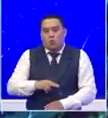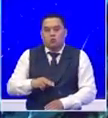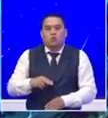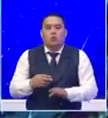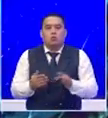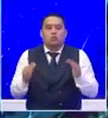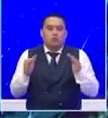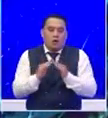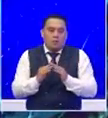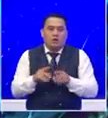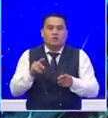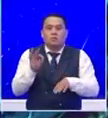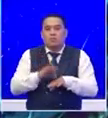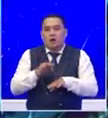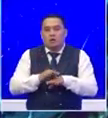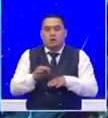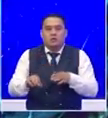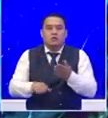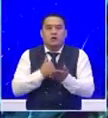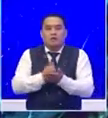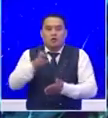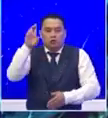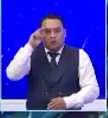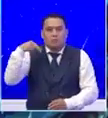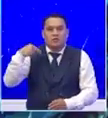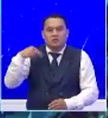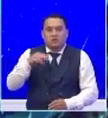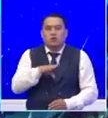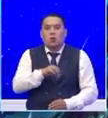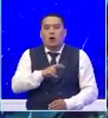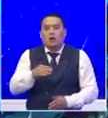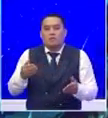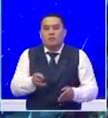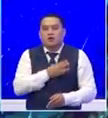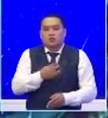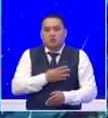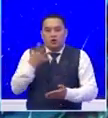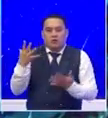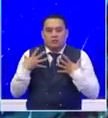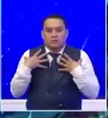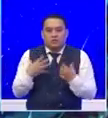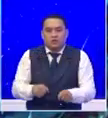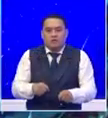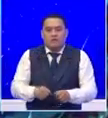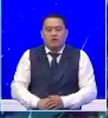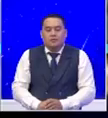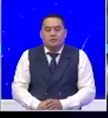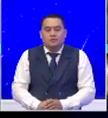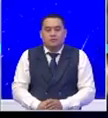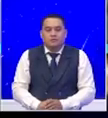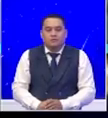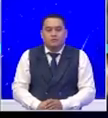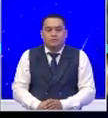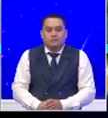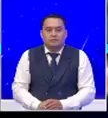работать дистанционно. В связи с болезнью глава государства Касым Жомарт Токаев пожелал ему скорейшего выздоровления.